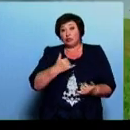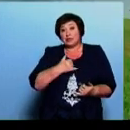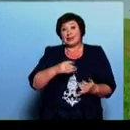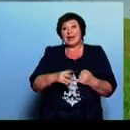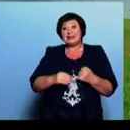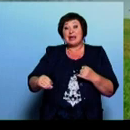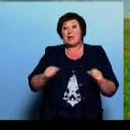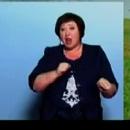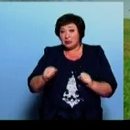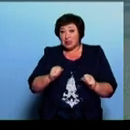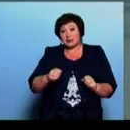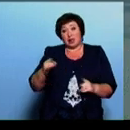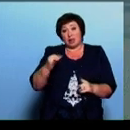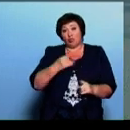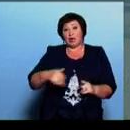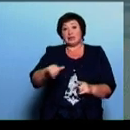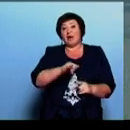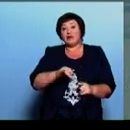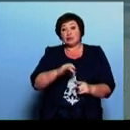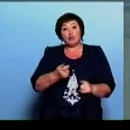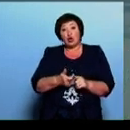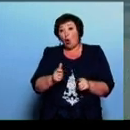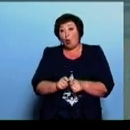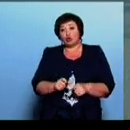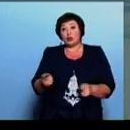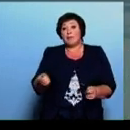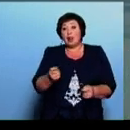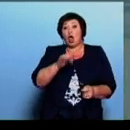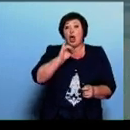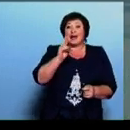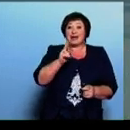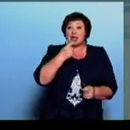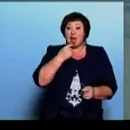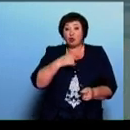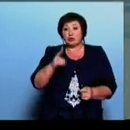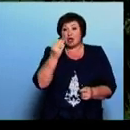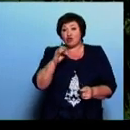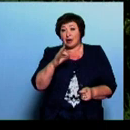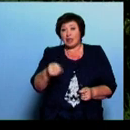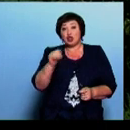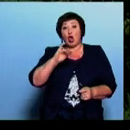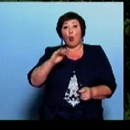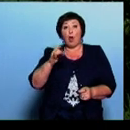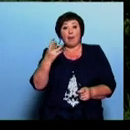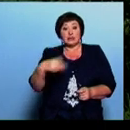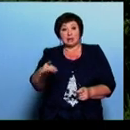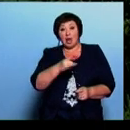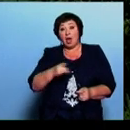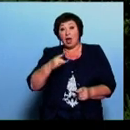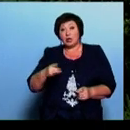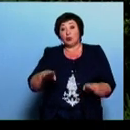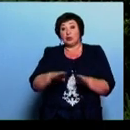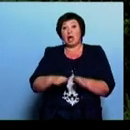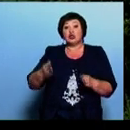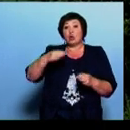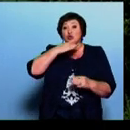землетрясения возможны как на севере республики, на территории Красногорского, Юкаменского, Шарканского районов, так и вдоль Камы, большая часть долины которой